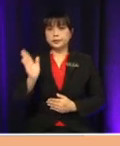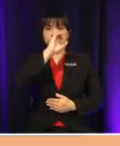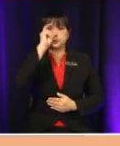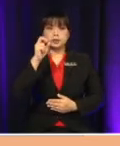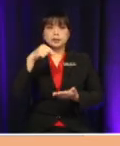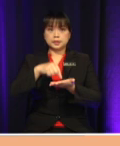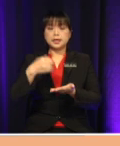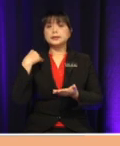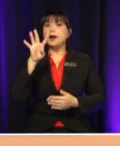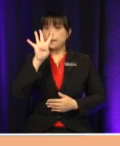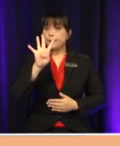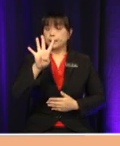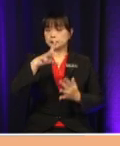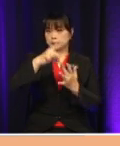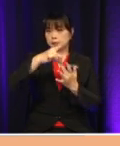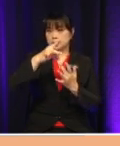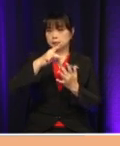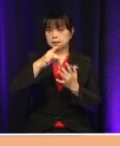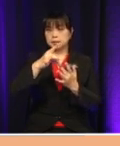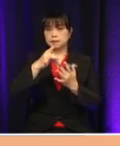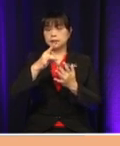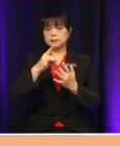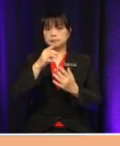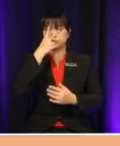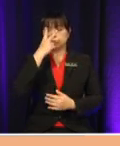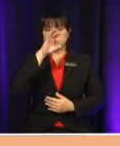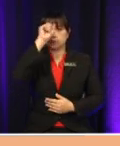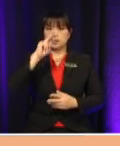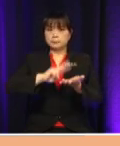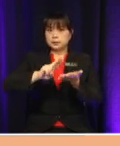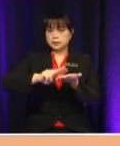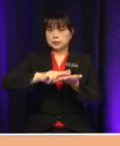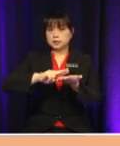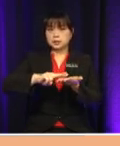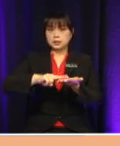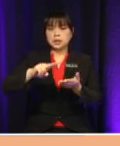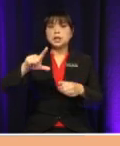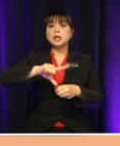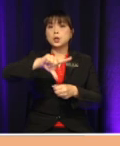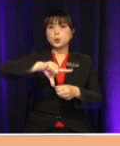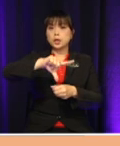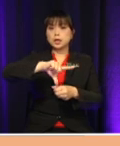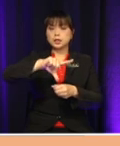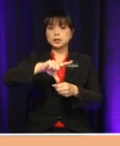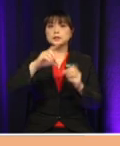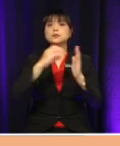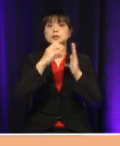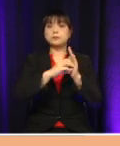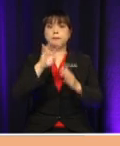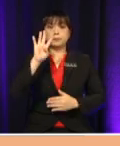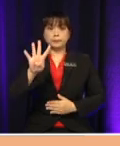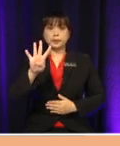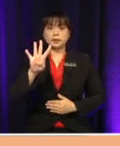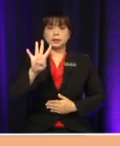pilihan Oke so sampel Ardi uji dengan larutan Benedict nah ini adalah dari pada chapter 4 eh bab 4